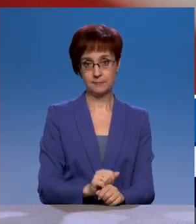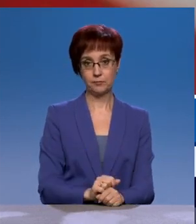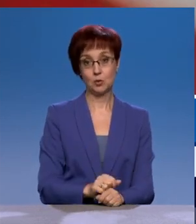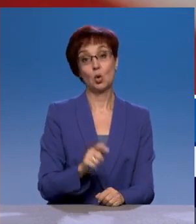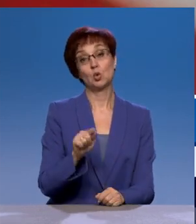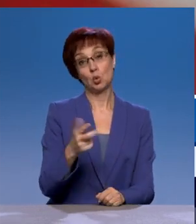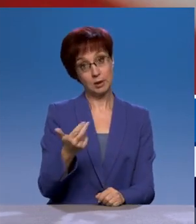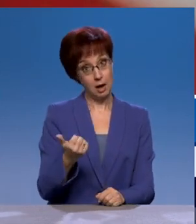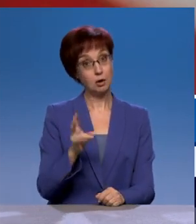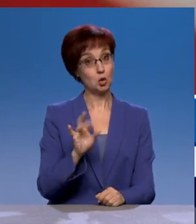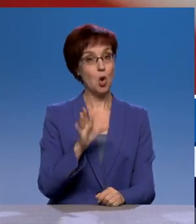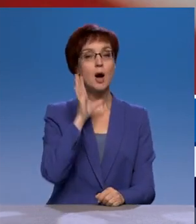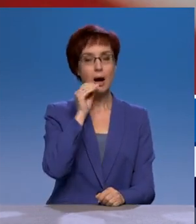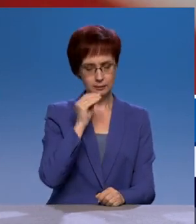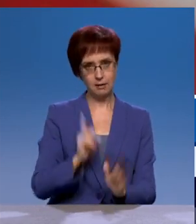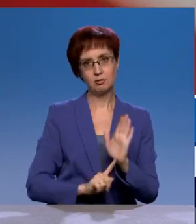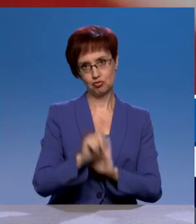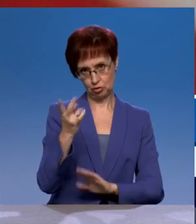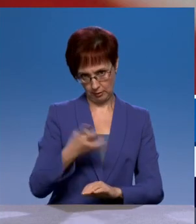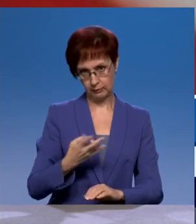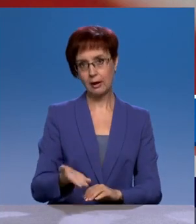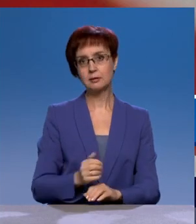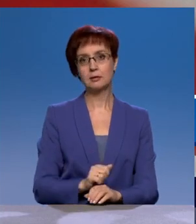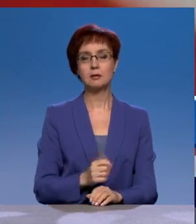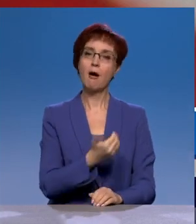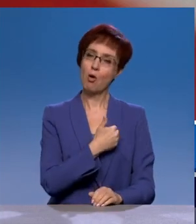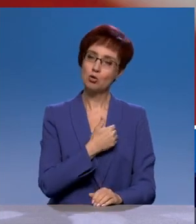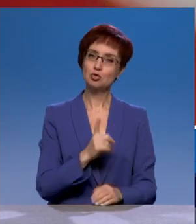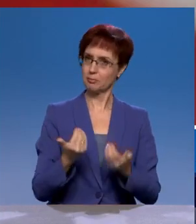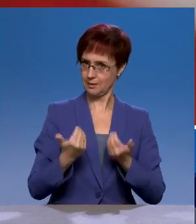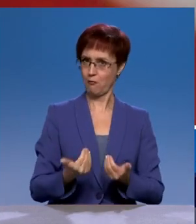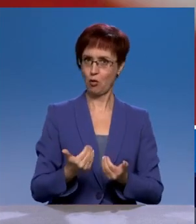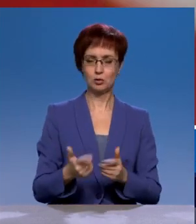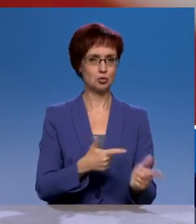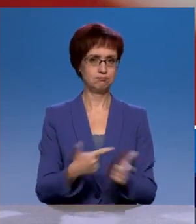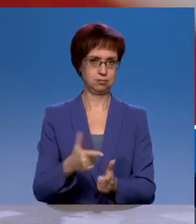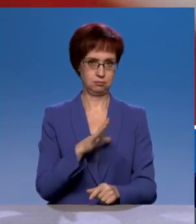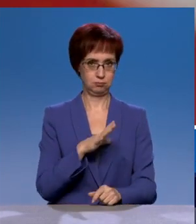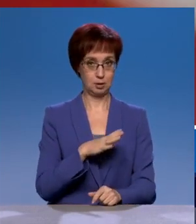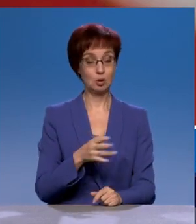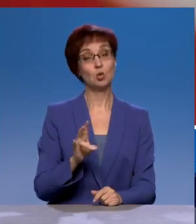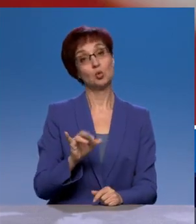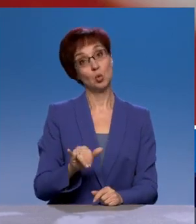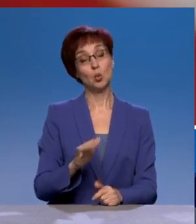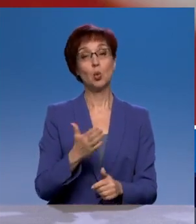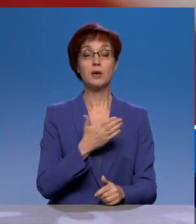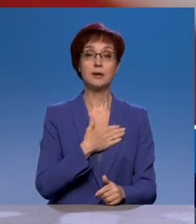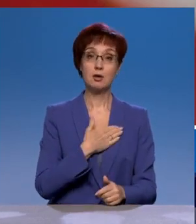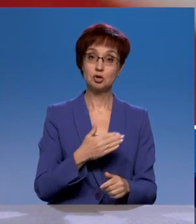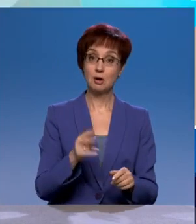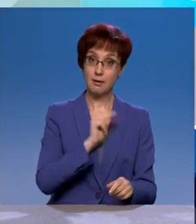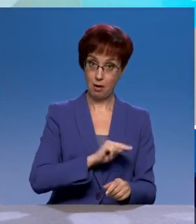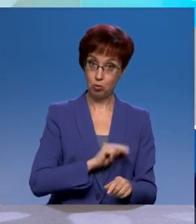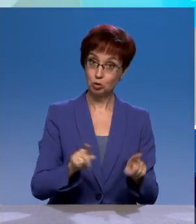время говорили, надо же когда-то начинать. Ну, хочется, чтобы вот сегодня уже все было. Ну, знаете, наша работа тоже, мы же ведь вот и у вас